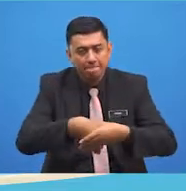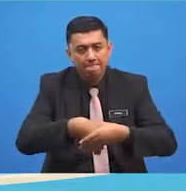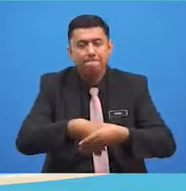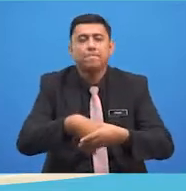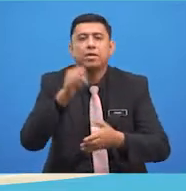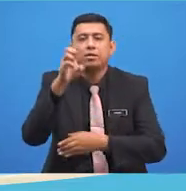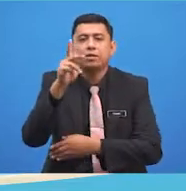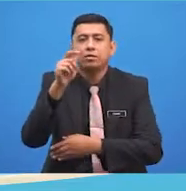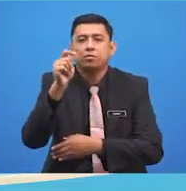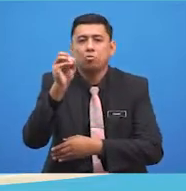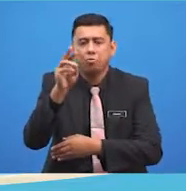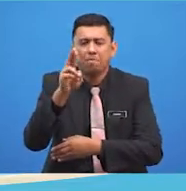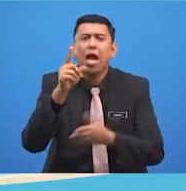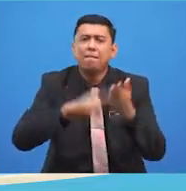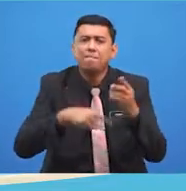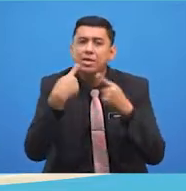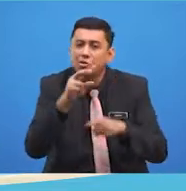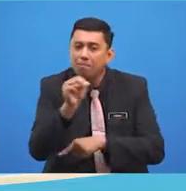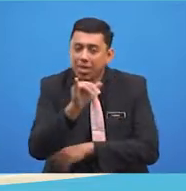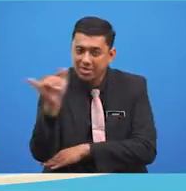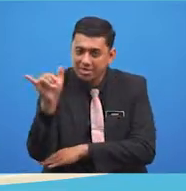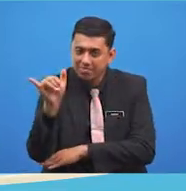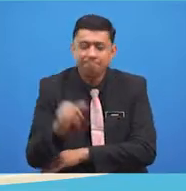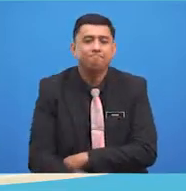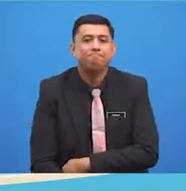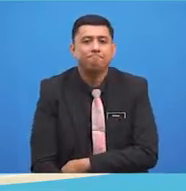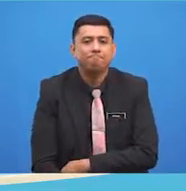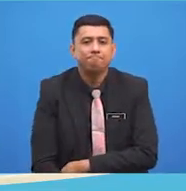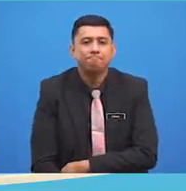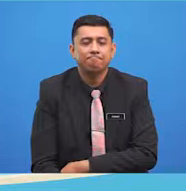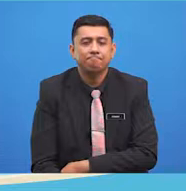sektor. Jawapannya apa ya, murid-murid?